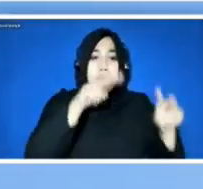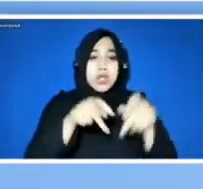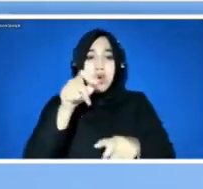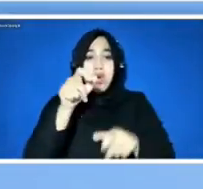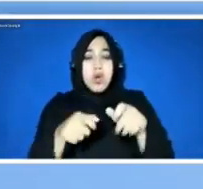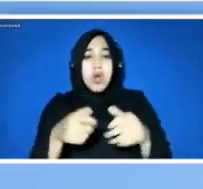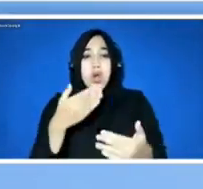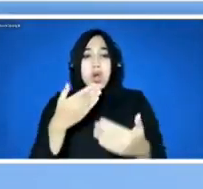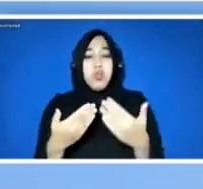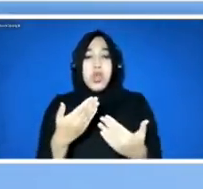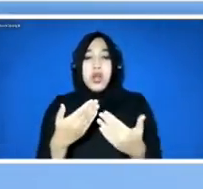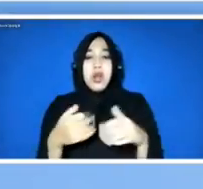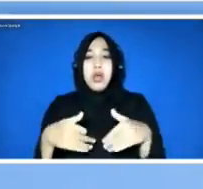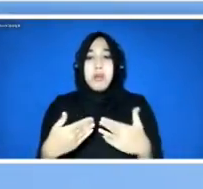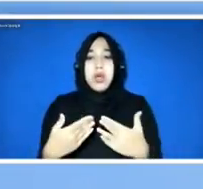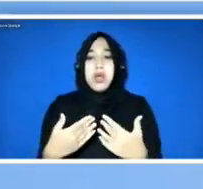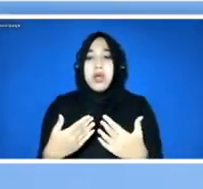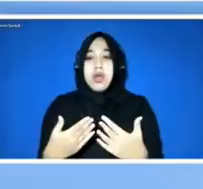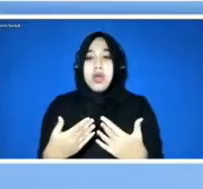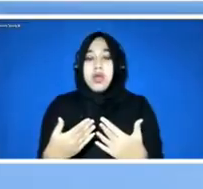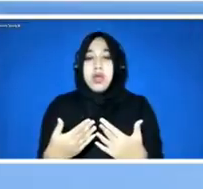kemungkinan